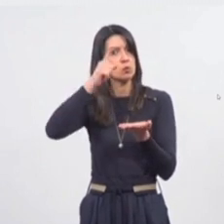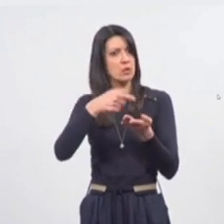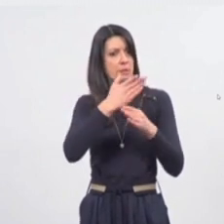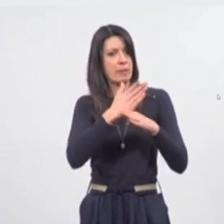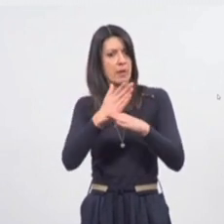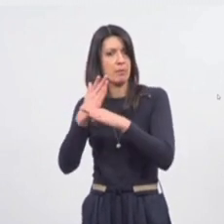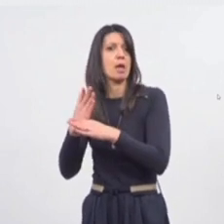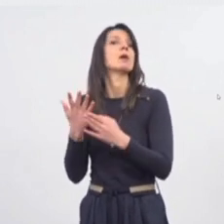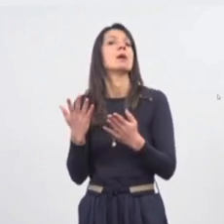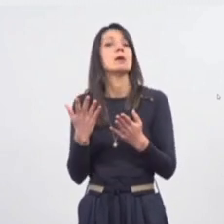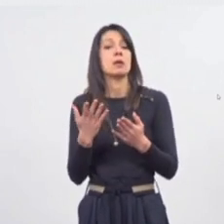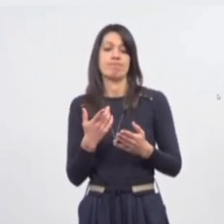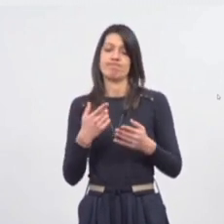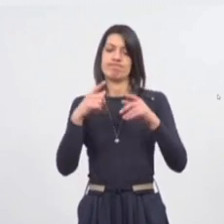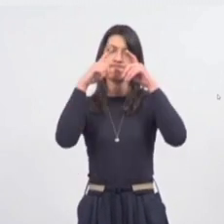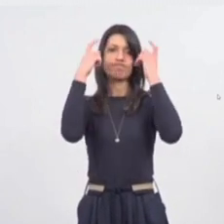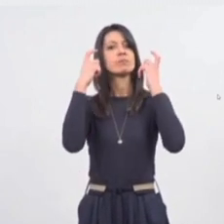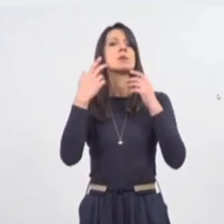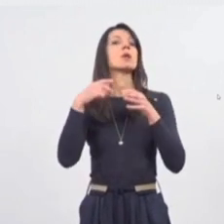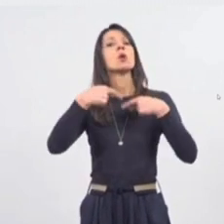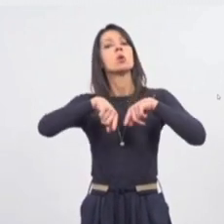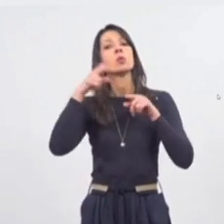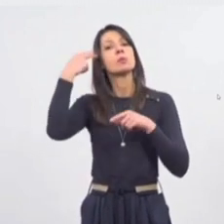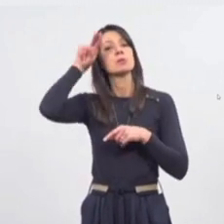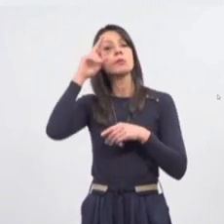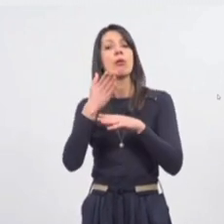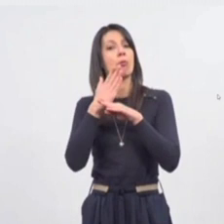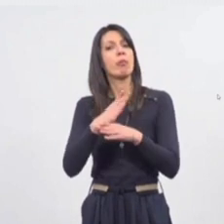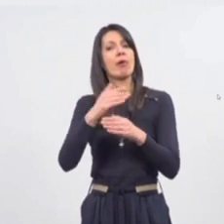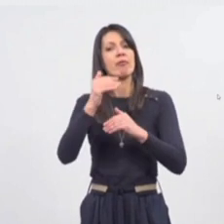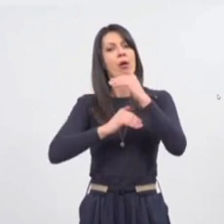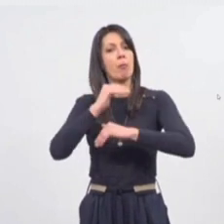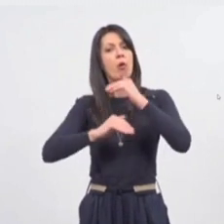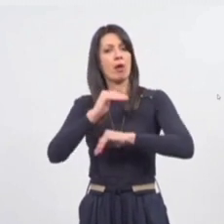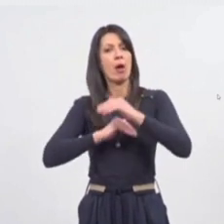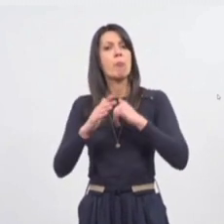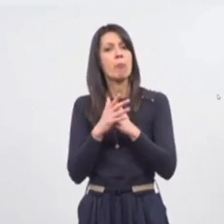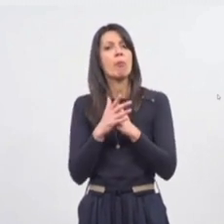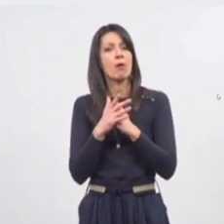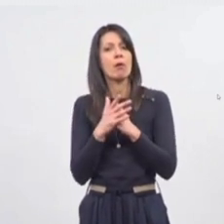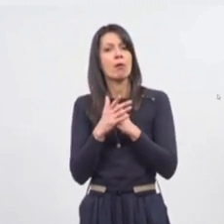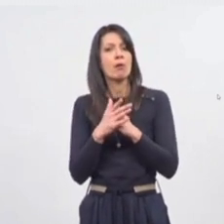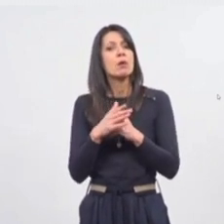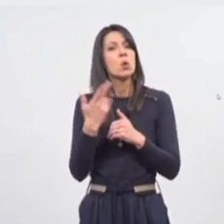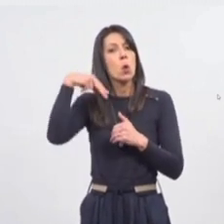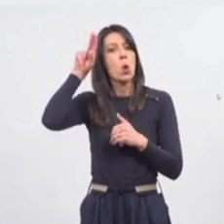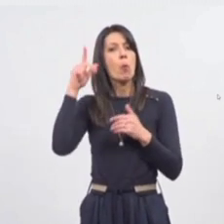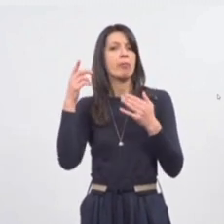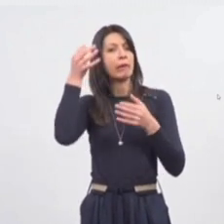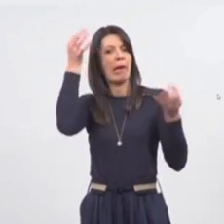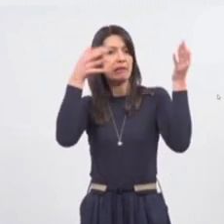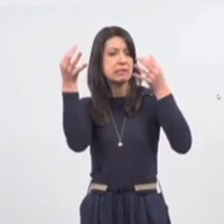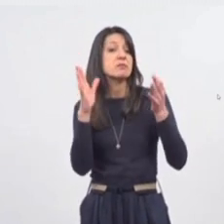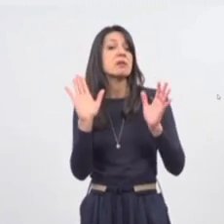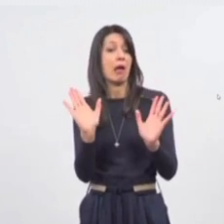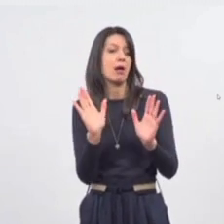En ce qui nous concerne, nous, en tant que Commission européenne, nous avons le programme Europe Créative et cette année, c'est la première fois que l'Ukraine est associée à part entière. Donc, ce que